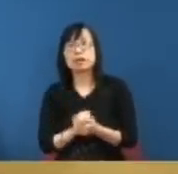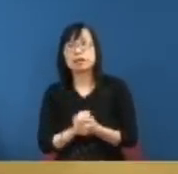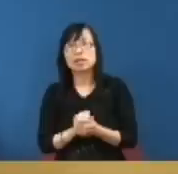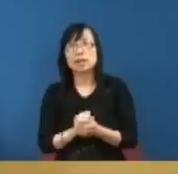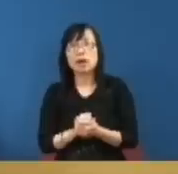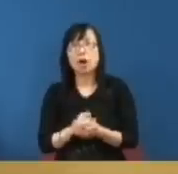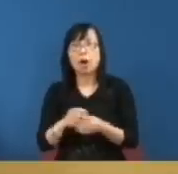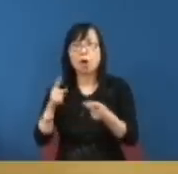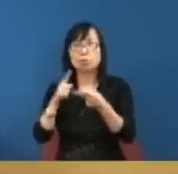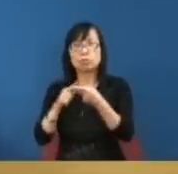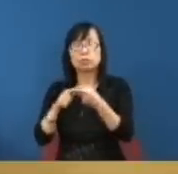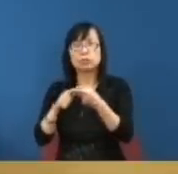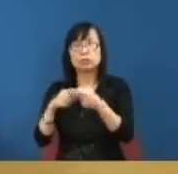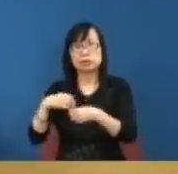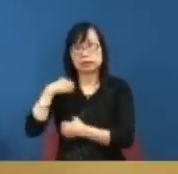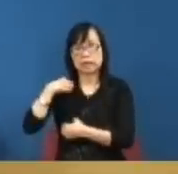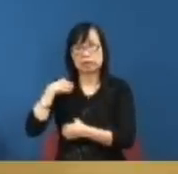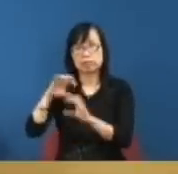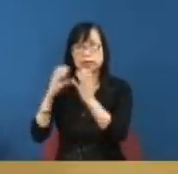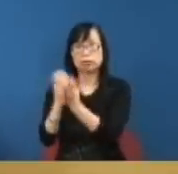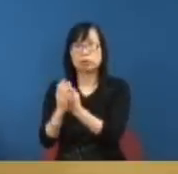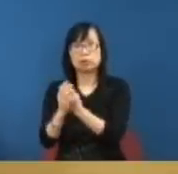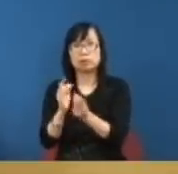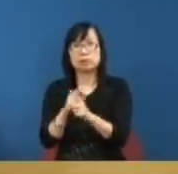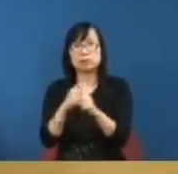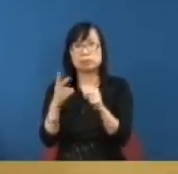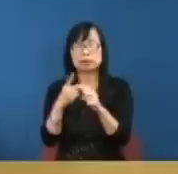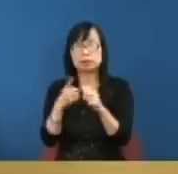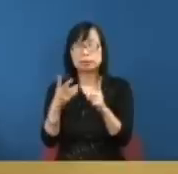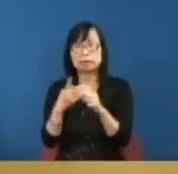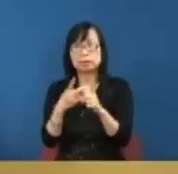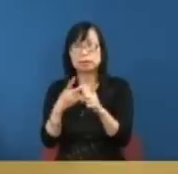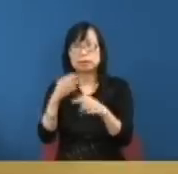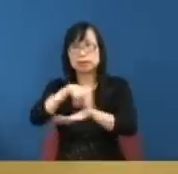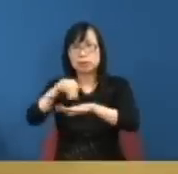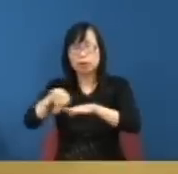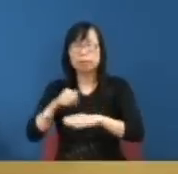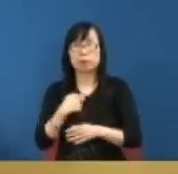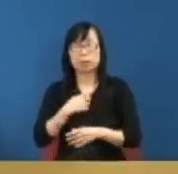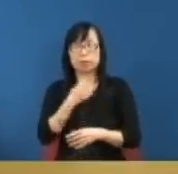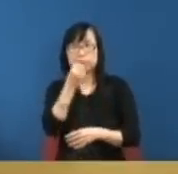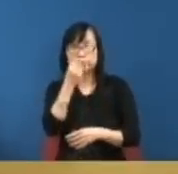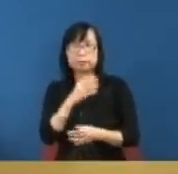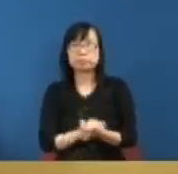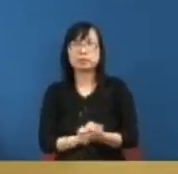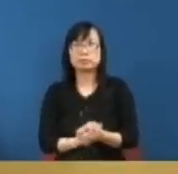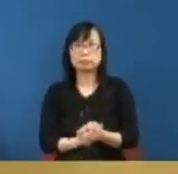這個共產黨的十一十二五計劃，是吧？我又覺得香港呢是應